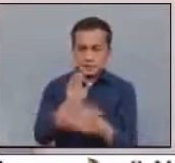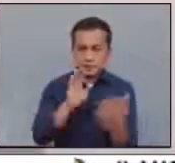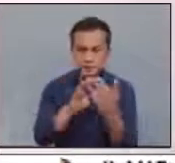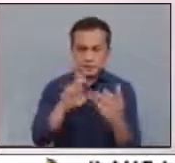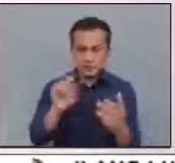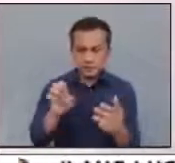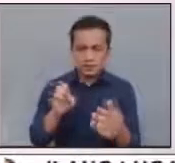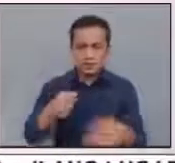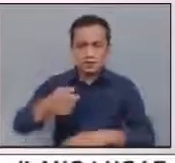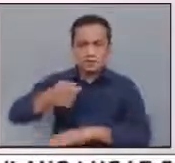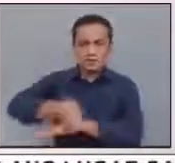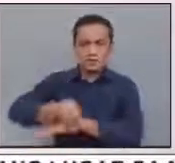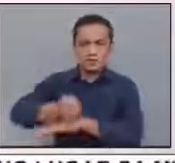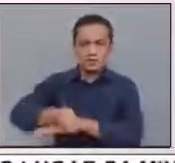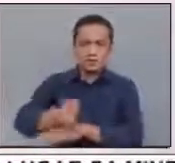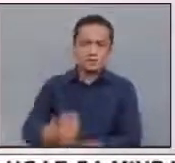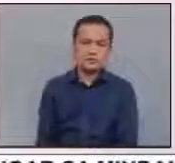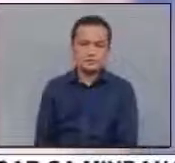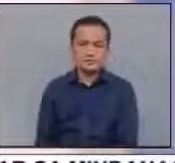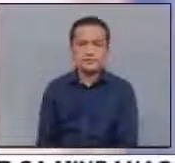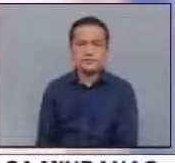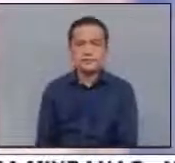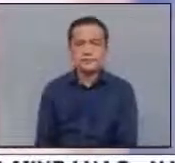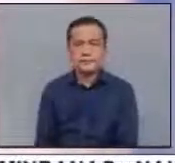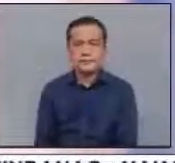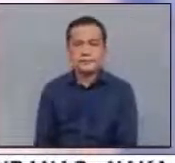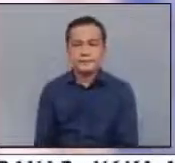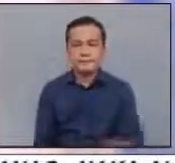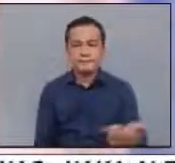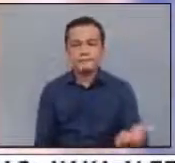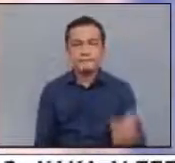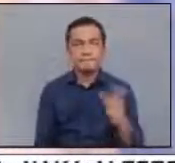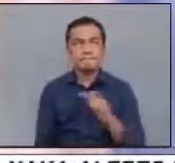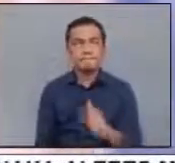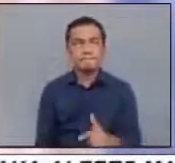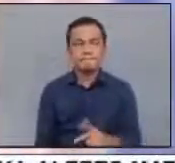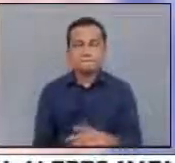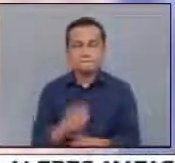husgado. Bernard Haujan para sa Morning Show ng Bayan, Rise and Shine, Pilipinas.